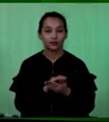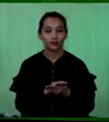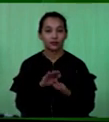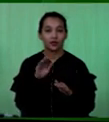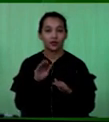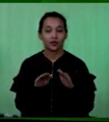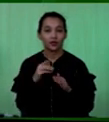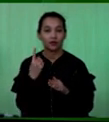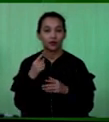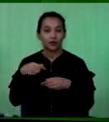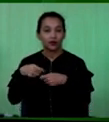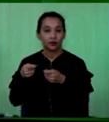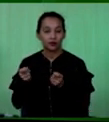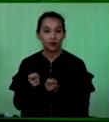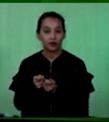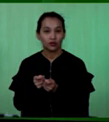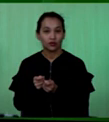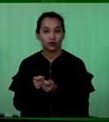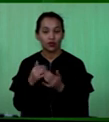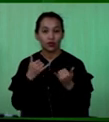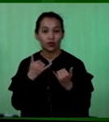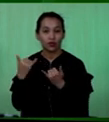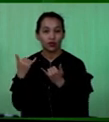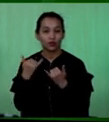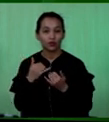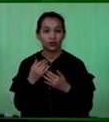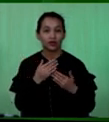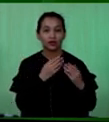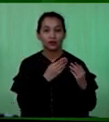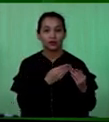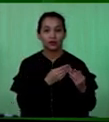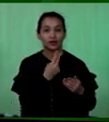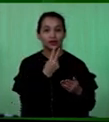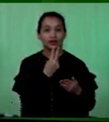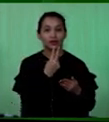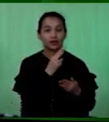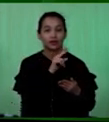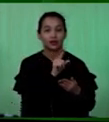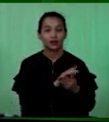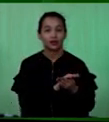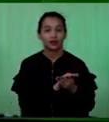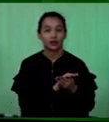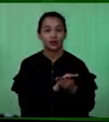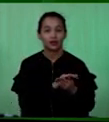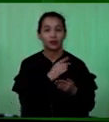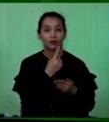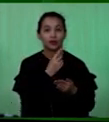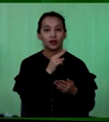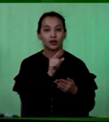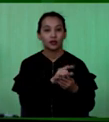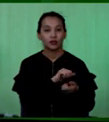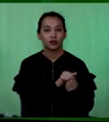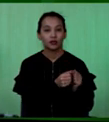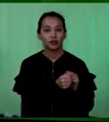Tarozining birinchi pallasida qovun, ikkinchi pallasida 2 kilogramlik va 1 kilogramlik toshlar